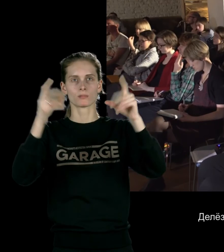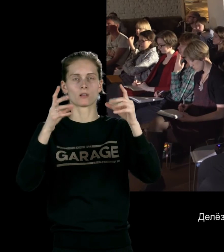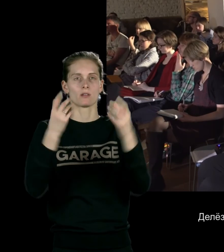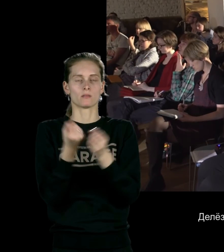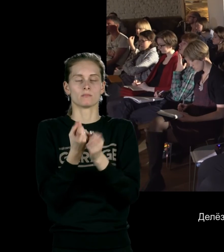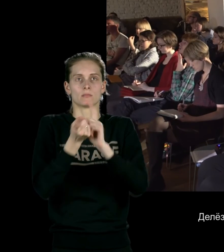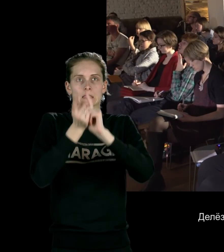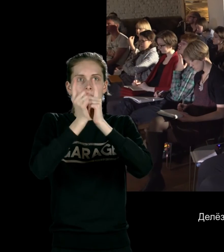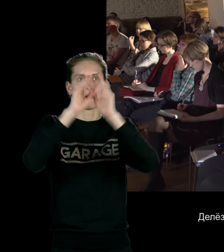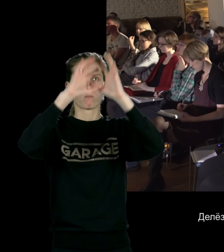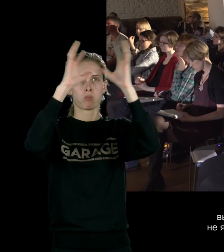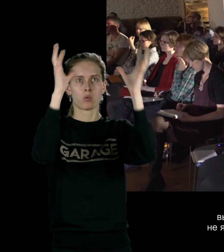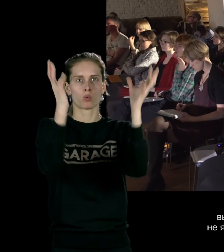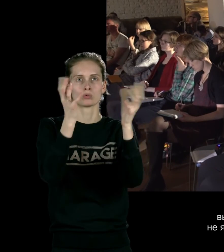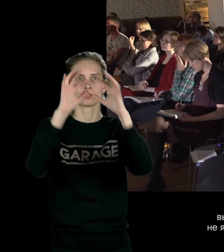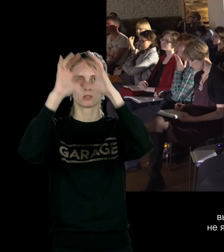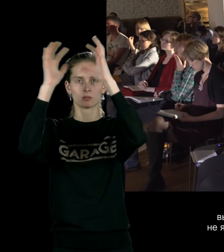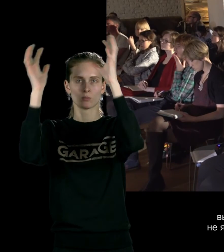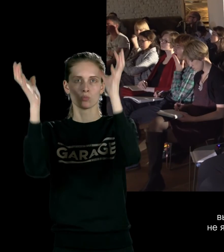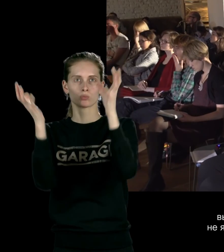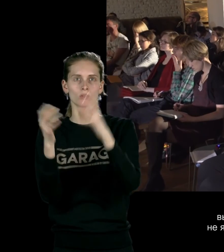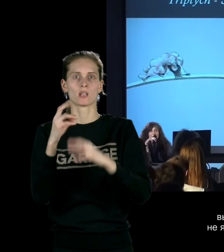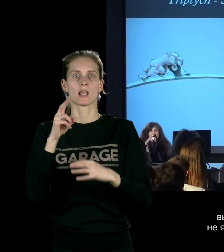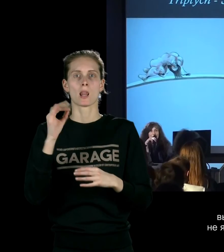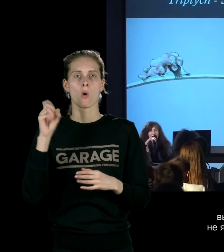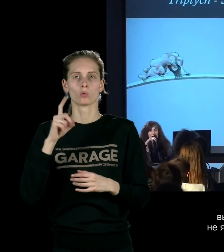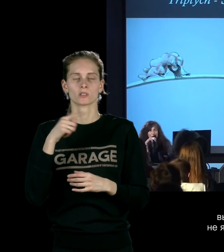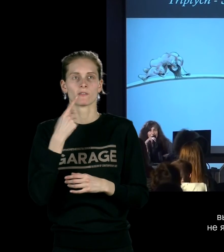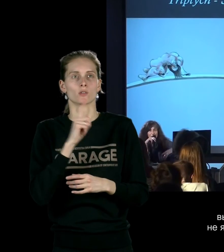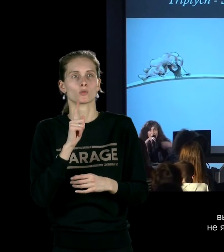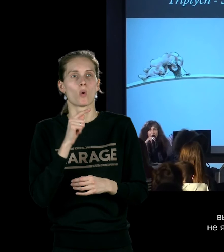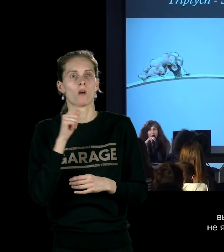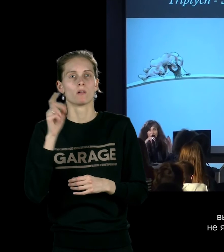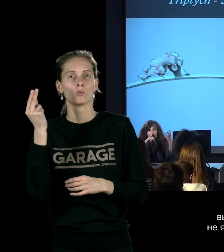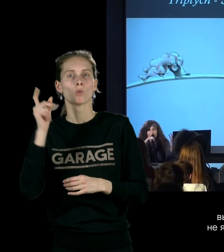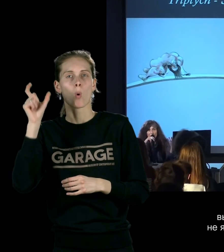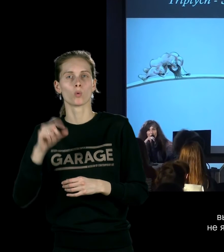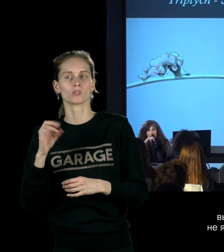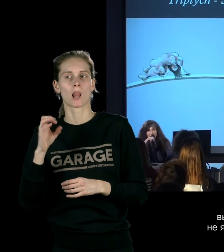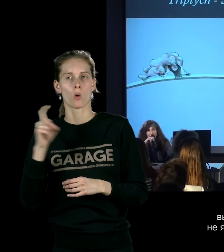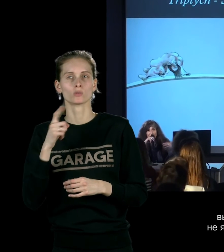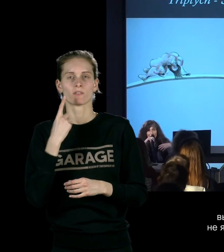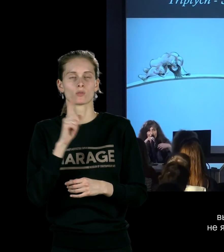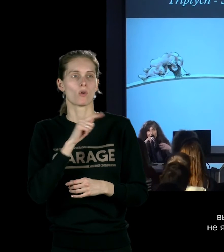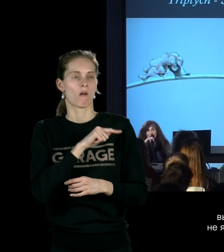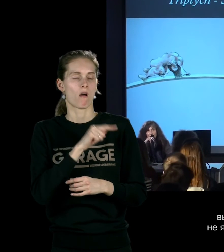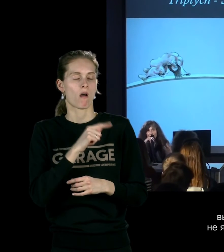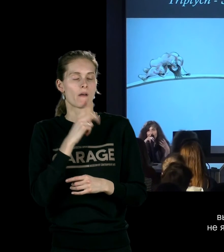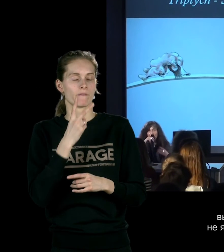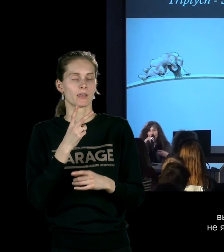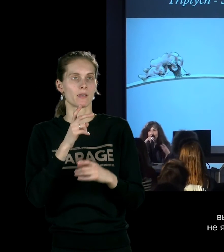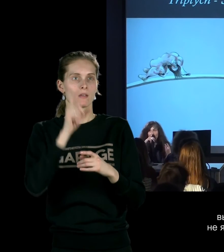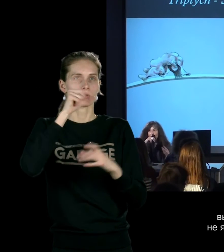что Делёз говорит, что Бэкон представляет реку плоти, из которой надуваются как пузыри персонажа, которые опять в